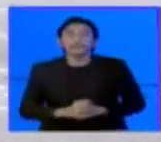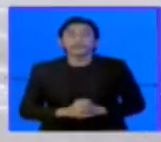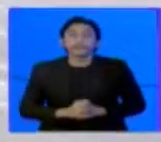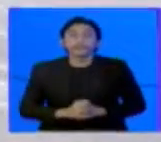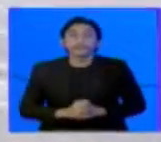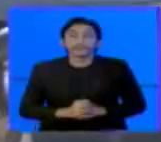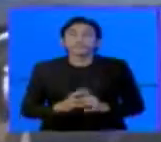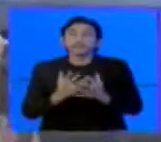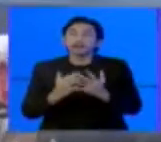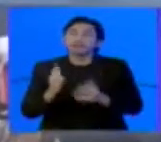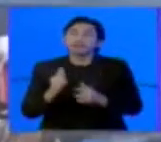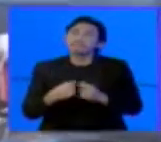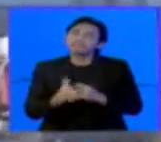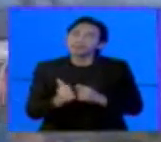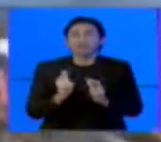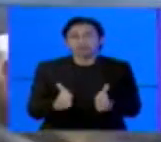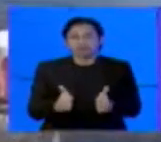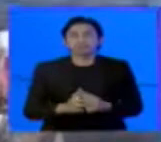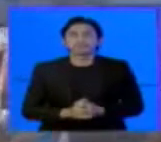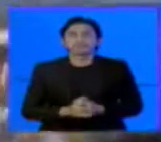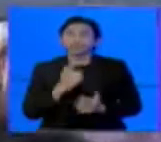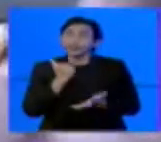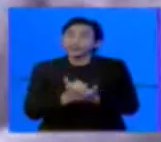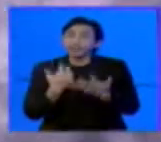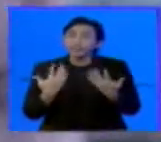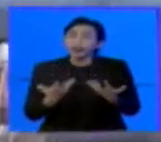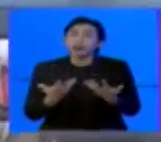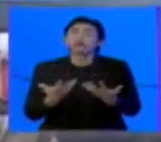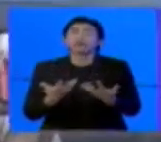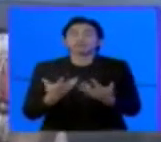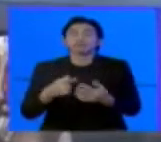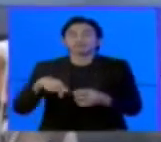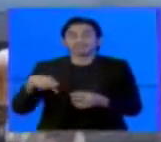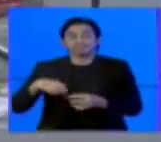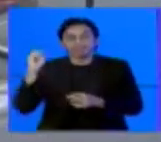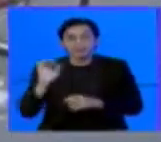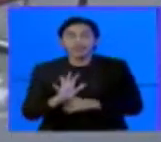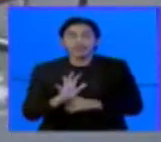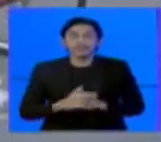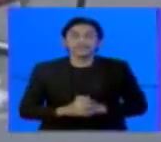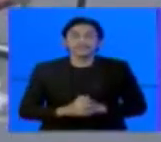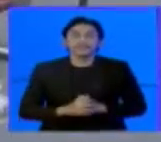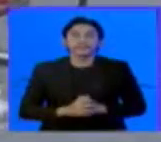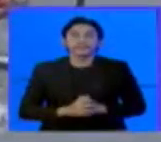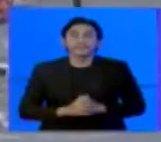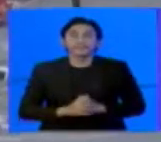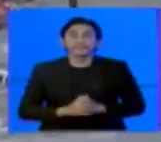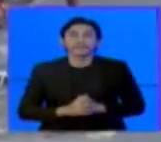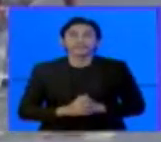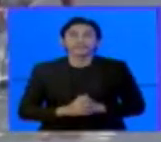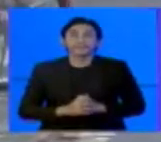masyarakat yang mencari kebutuhan terutama di bulan Ramadan dari Demak Jawa Tengah sukmawijaya aius